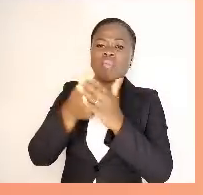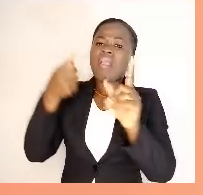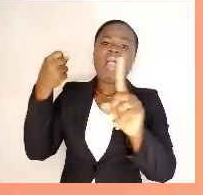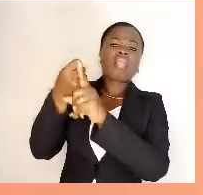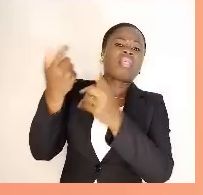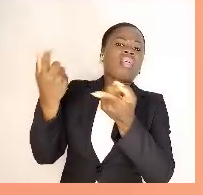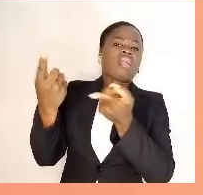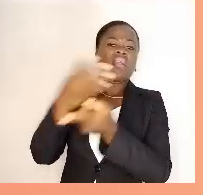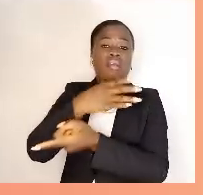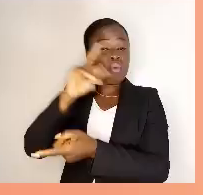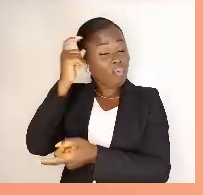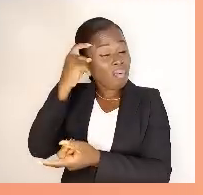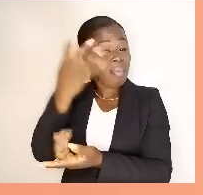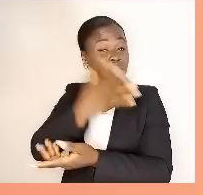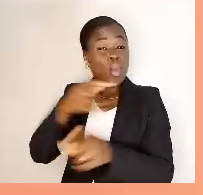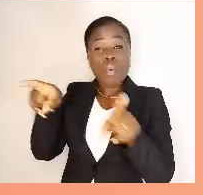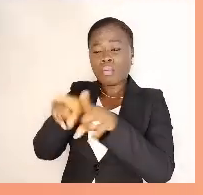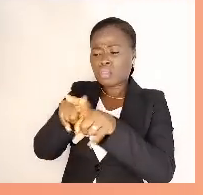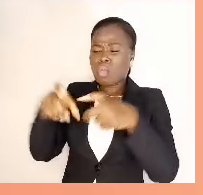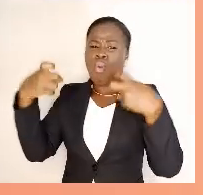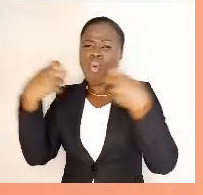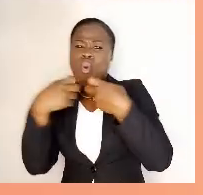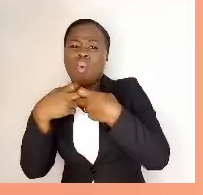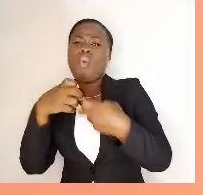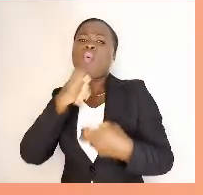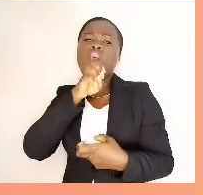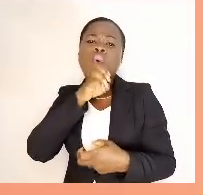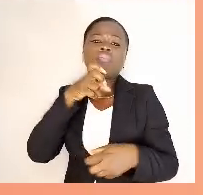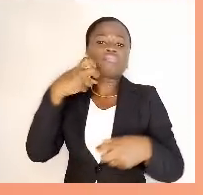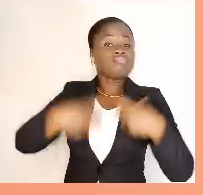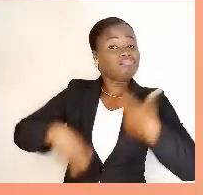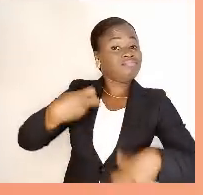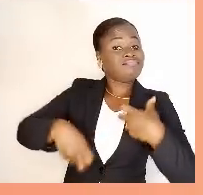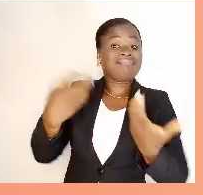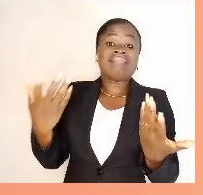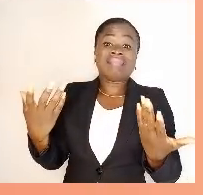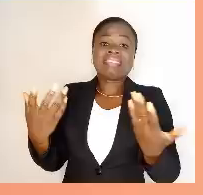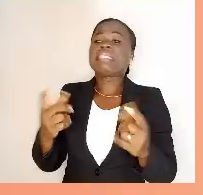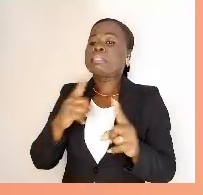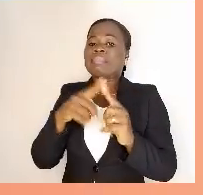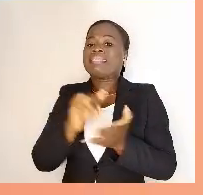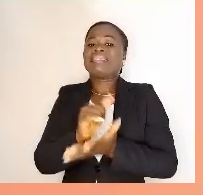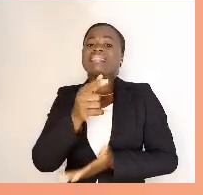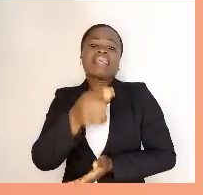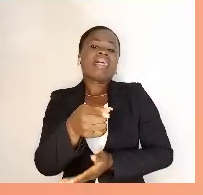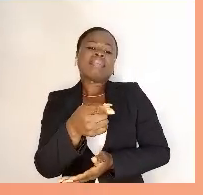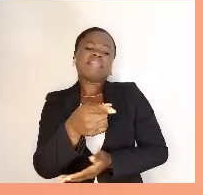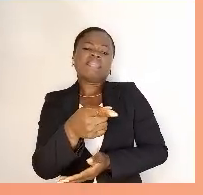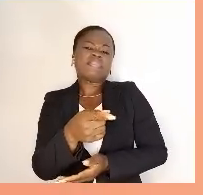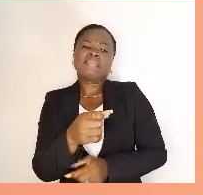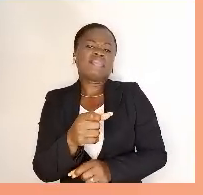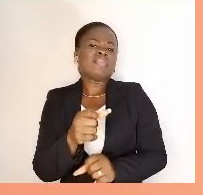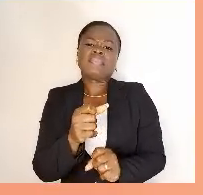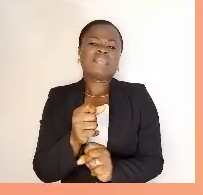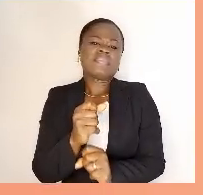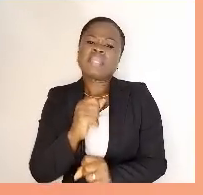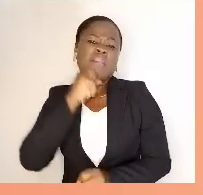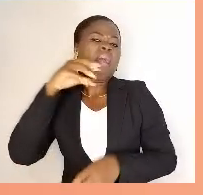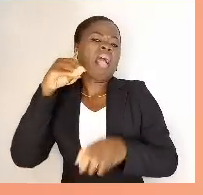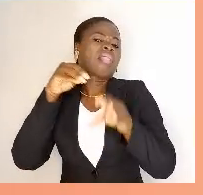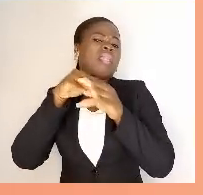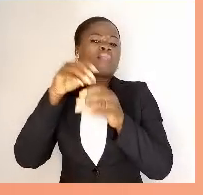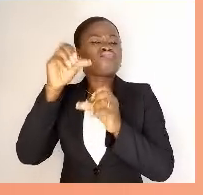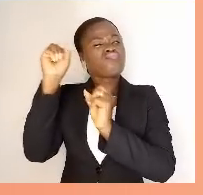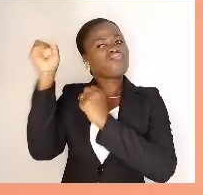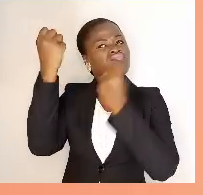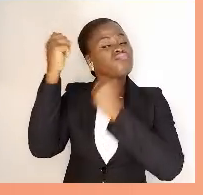gouvernement et des services vitaux tels que l'eau et l'électricité n'ont rien à voir avec une